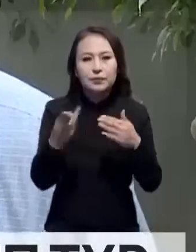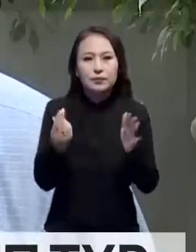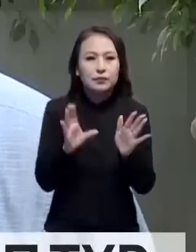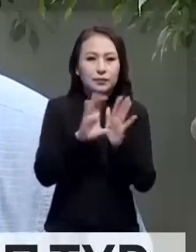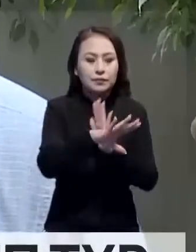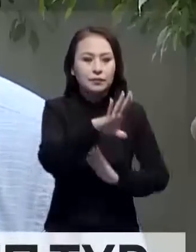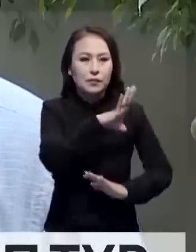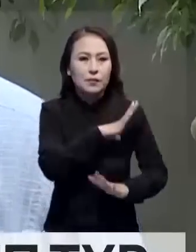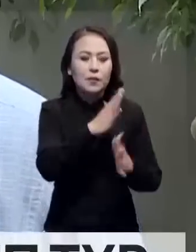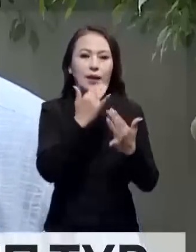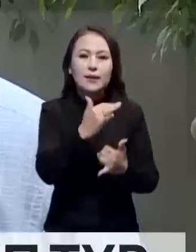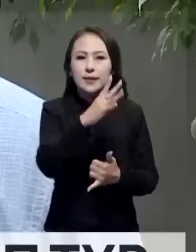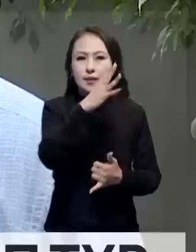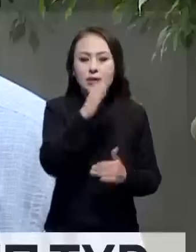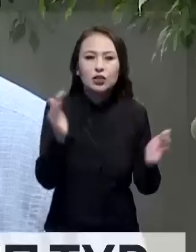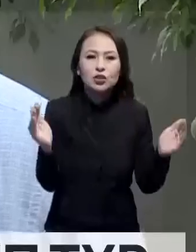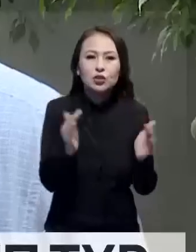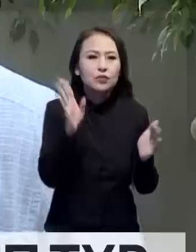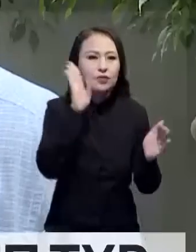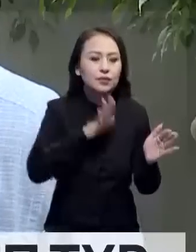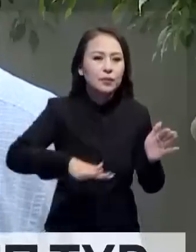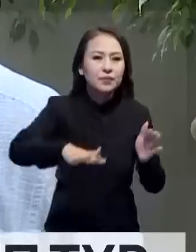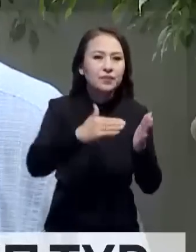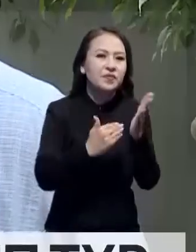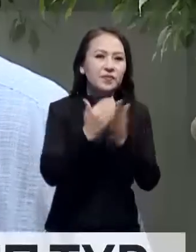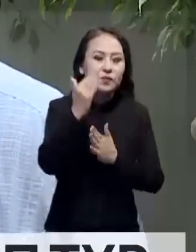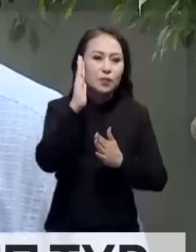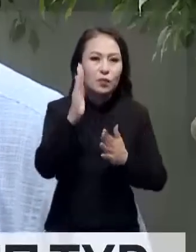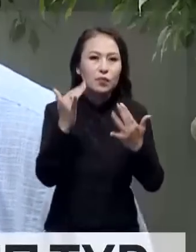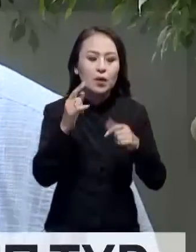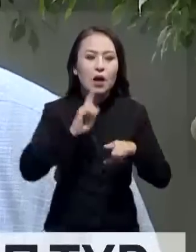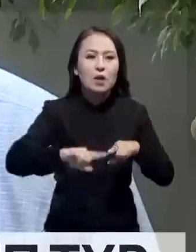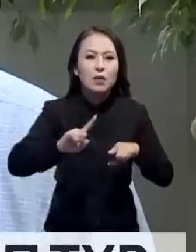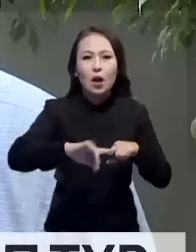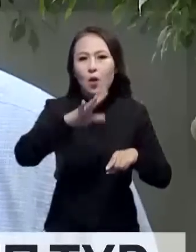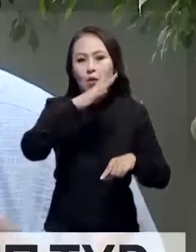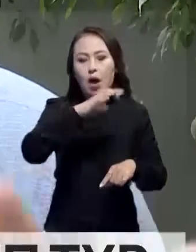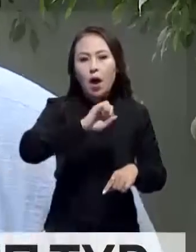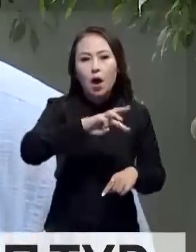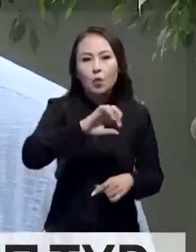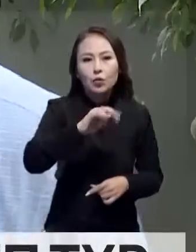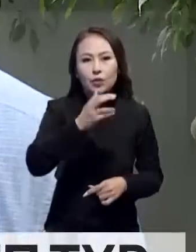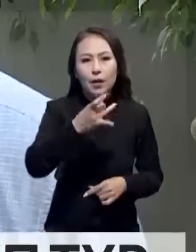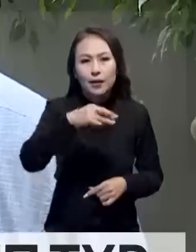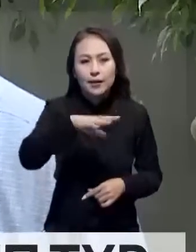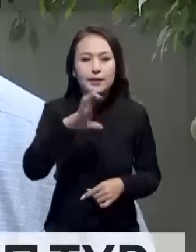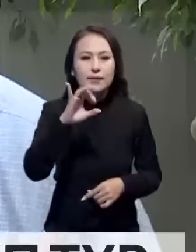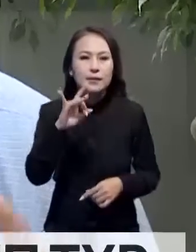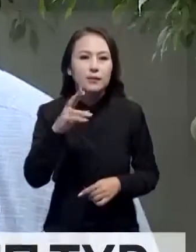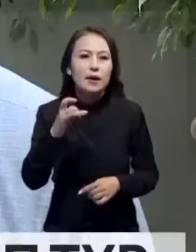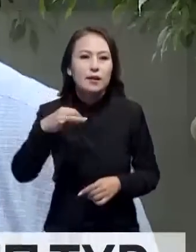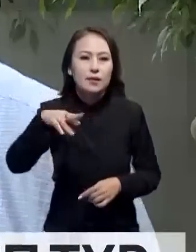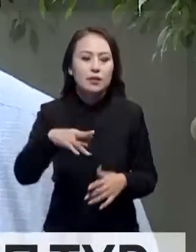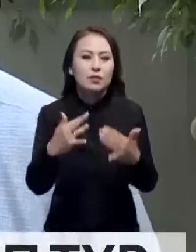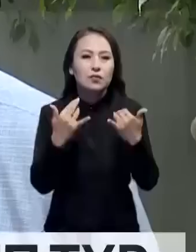бөлген болатын. Яғни қазіргі таңда кіші аралдың деңгейі көтеріліп келе жатыр. Бірақ енді алдағы уақытта Амудария мен Сырдарияның су деңгейі түсетін болса, яғни